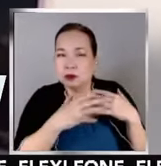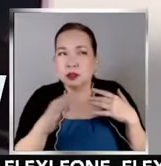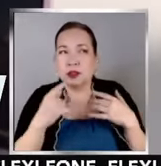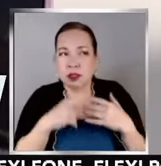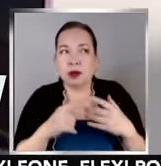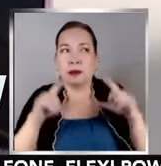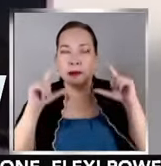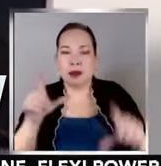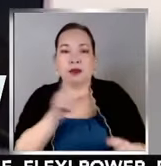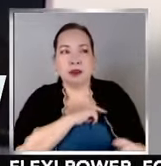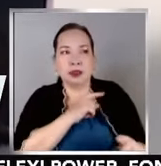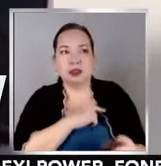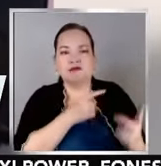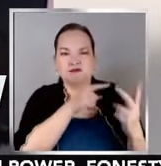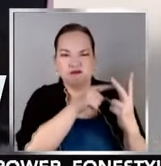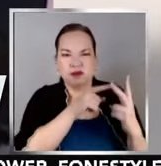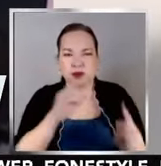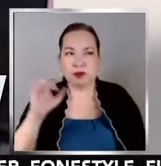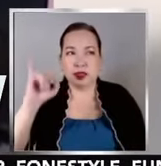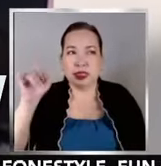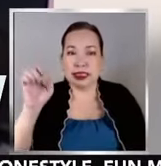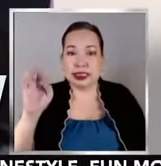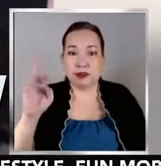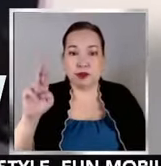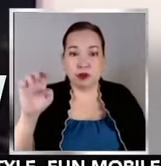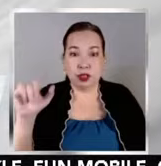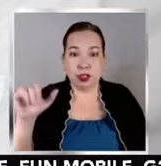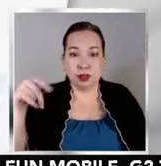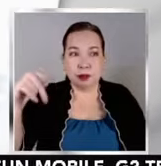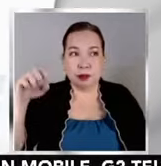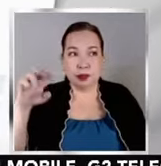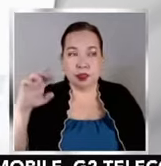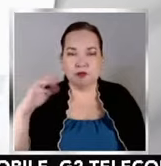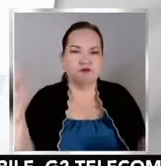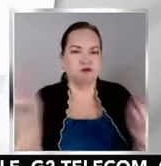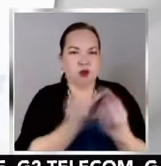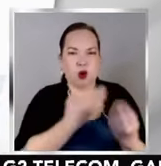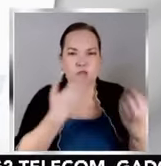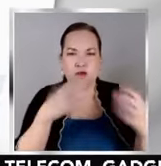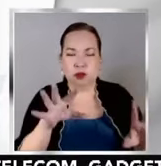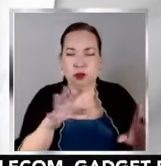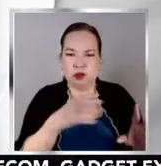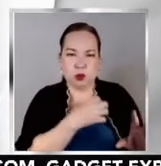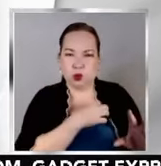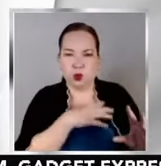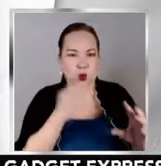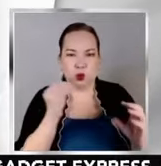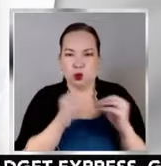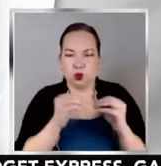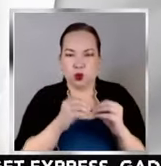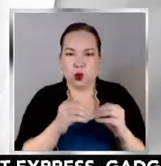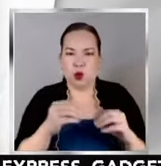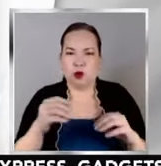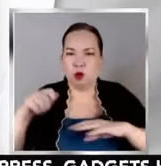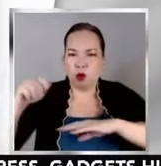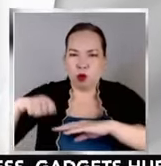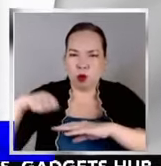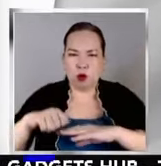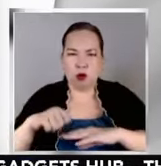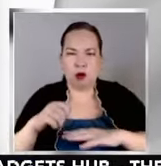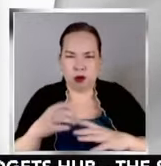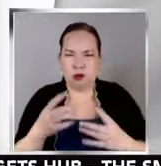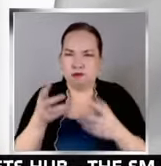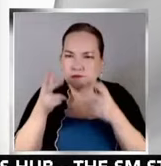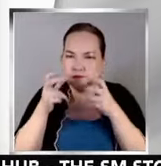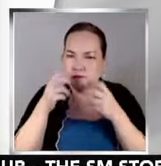si Jeffrey Sumbo Perez na naalis na sa pagkapulis. Binigyang bigat ng korte ang testimonya nang nakakitang